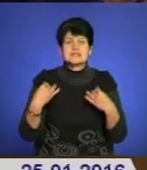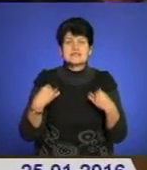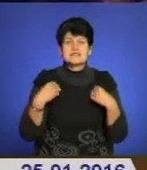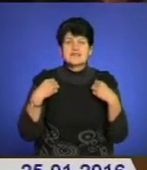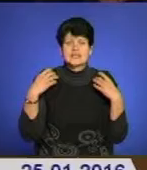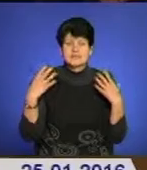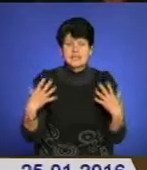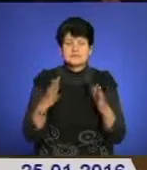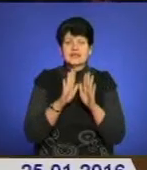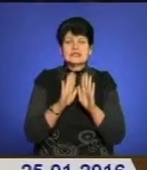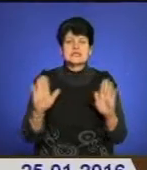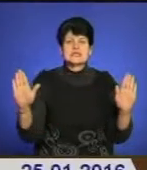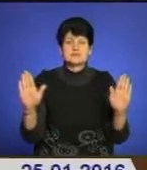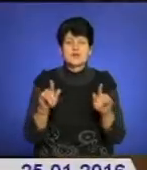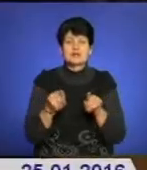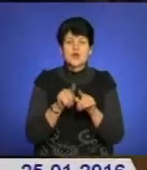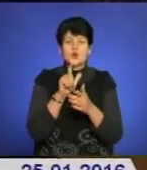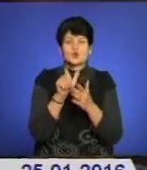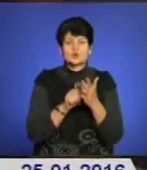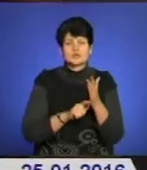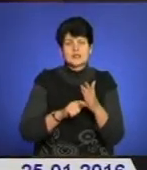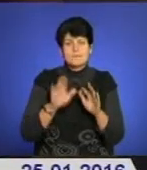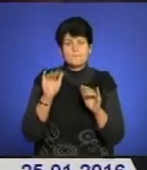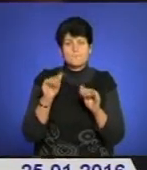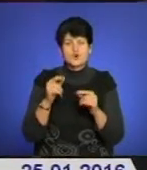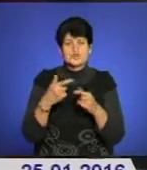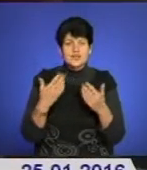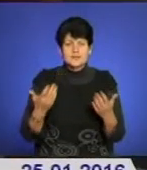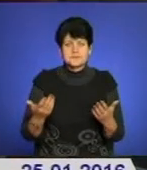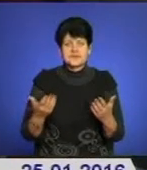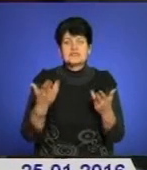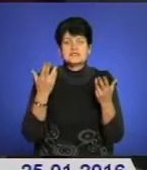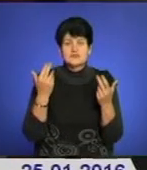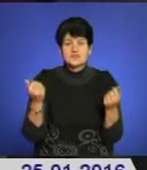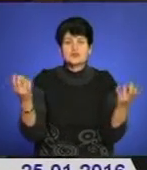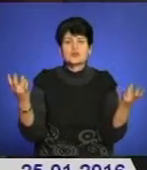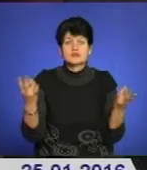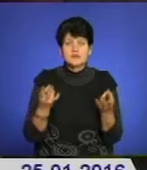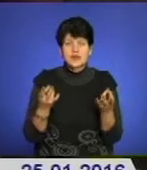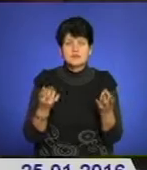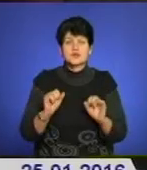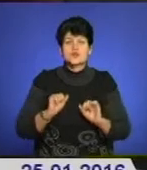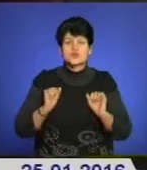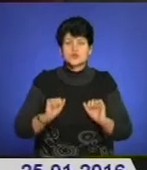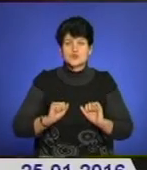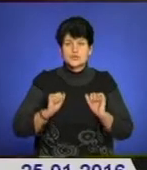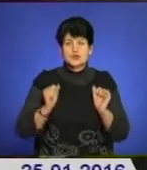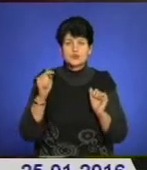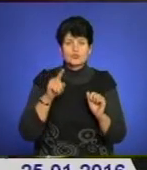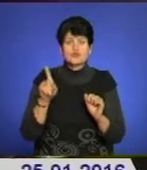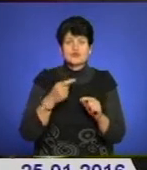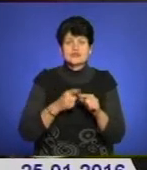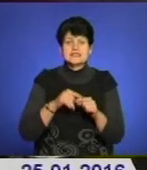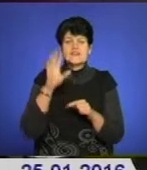І заспівати також коляду на прощання. Звичайно, треба зусиль, тому що це все ж